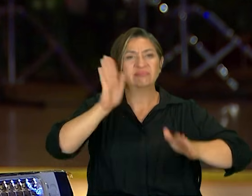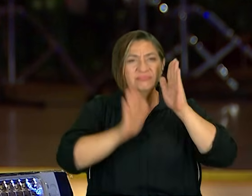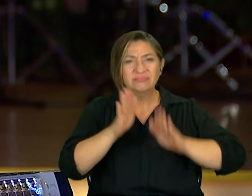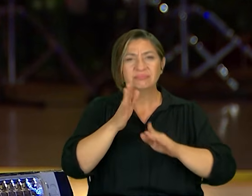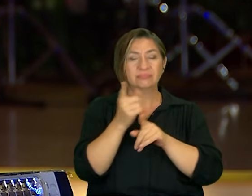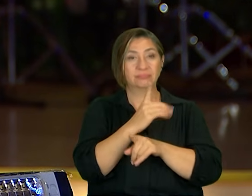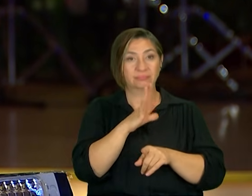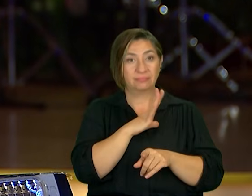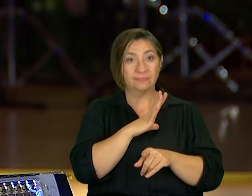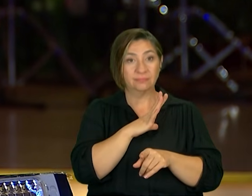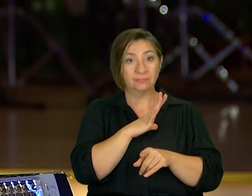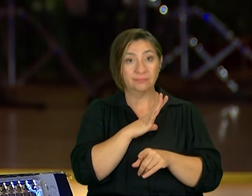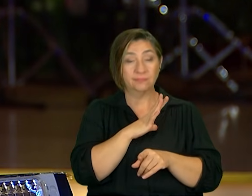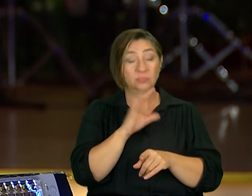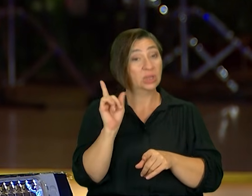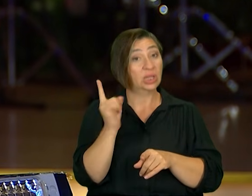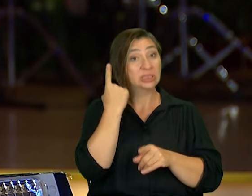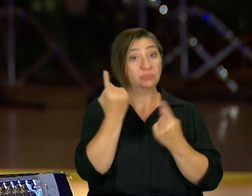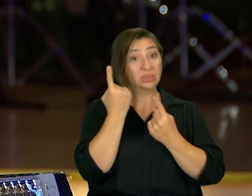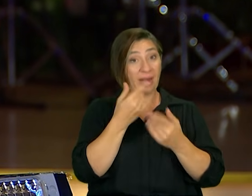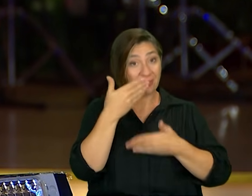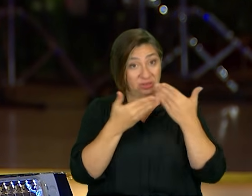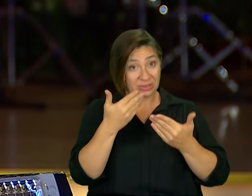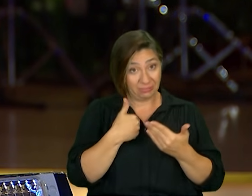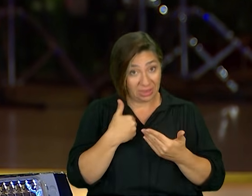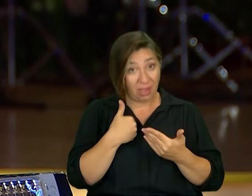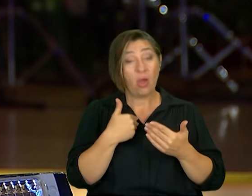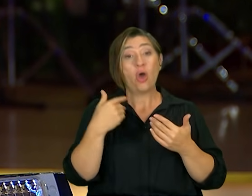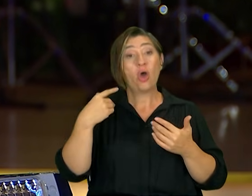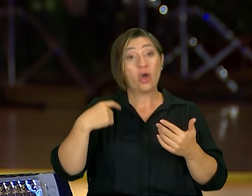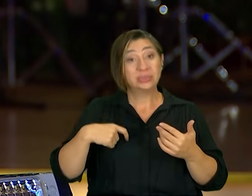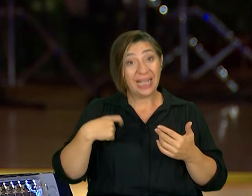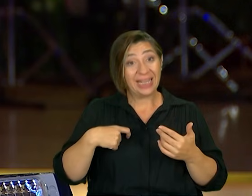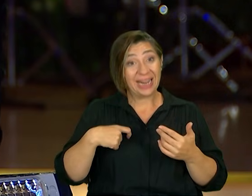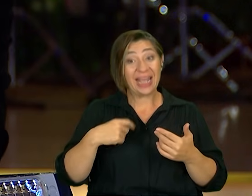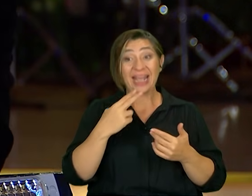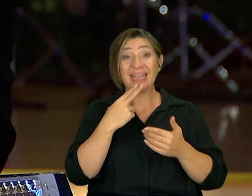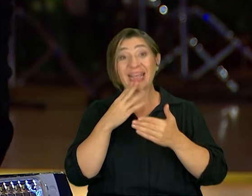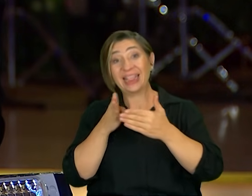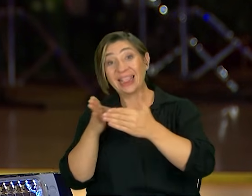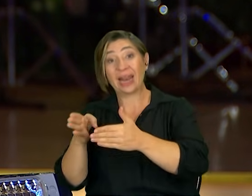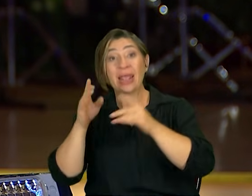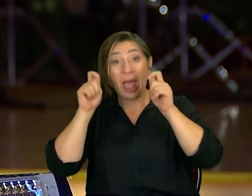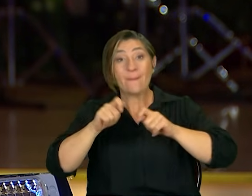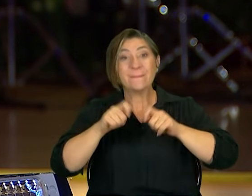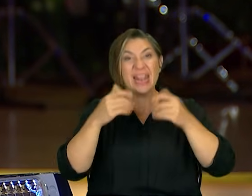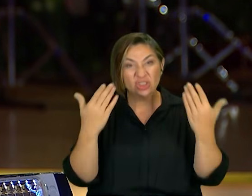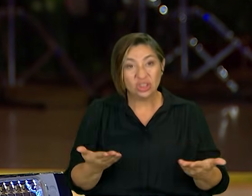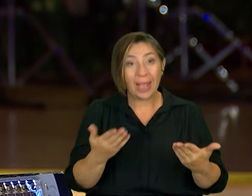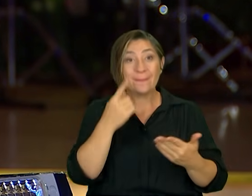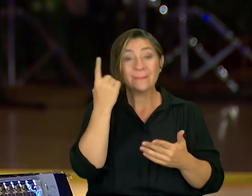Dolayısıyla ilginç bir şeyler anlatacaksınız bana. Evet. Ve özellikle kadınların